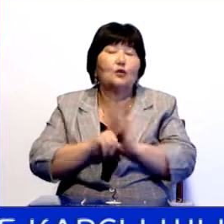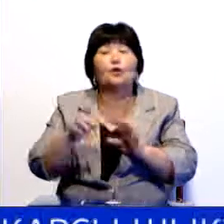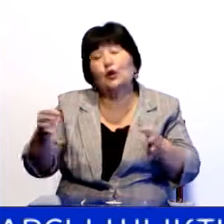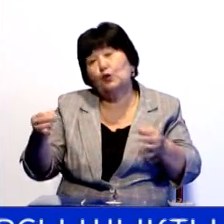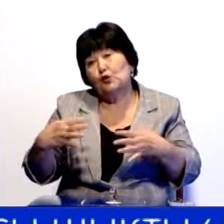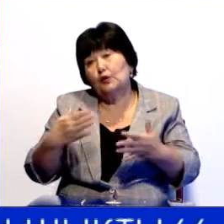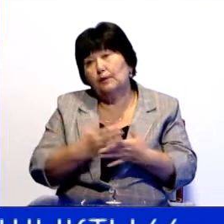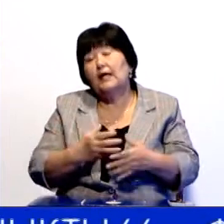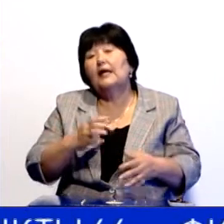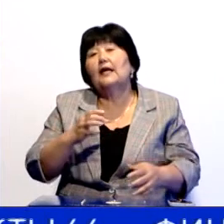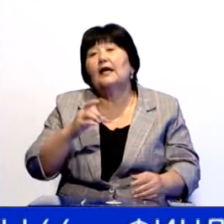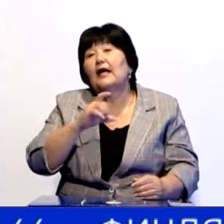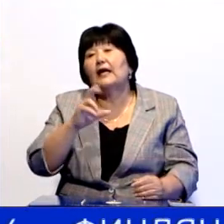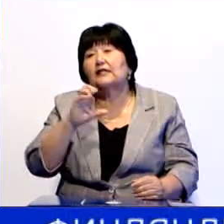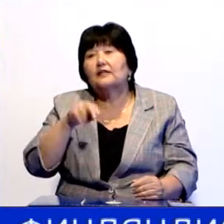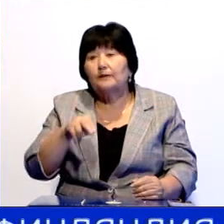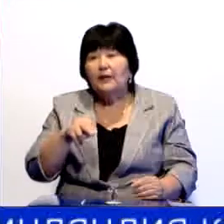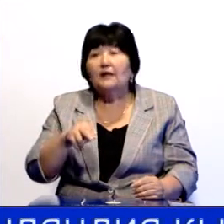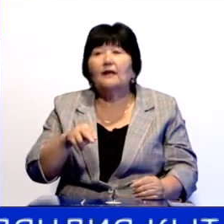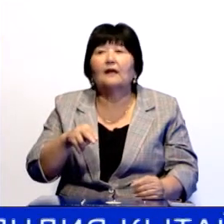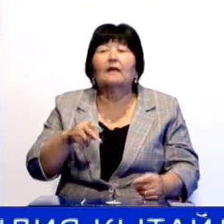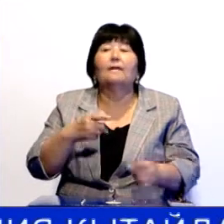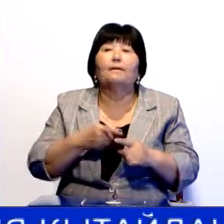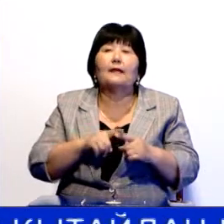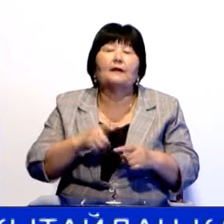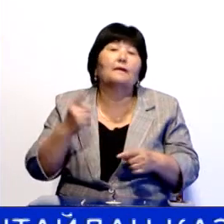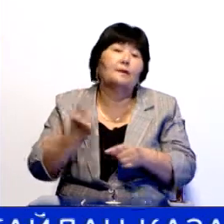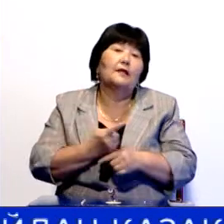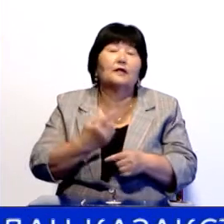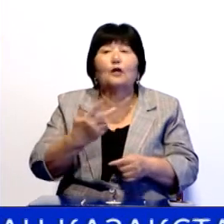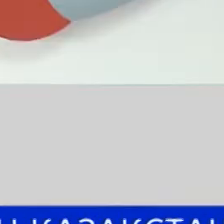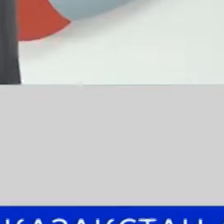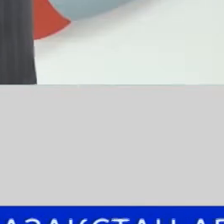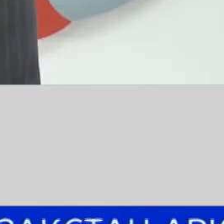ЭЦП өзінің құжатыңды любой моментте алады екенсің. Бітіретін кезде үш құжат керек болады екен.